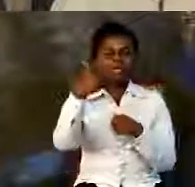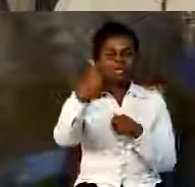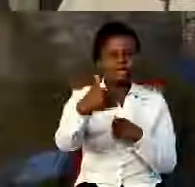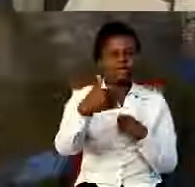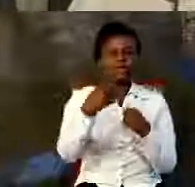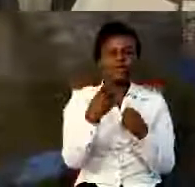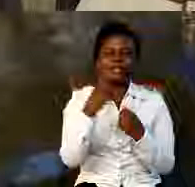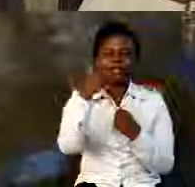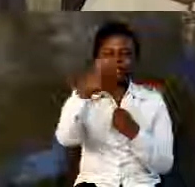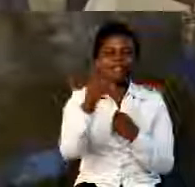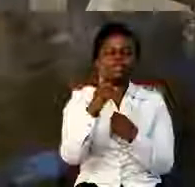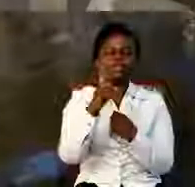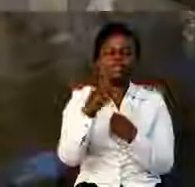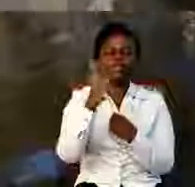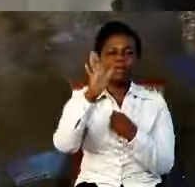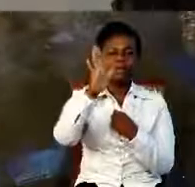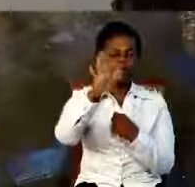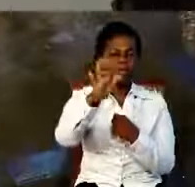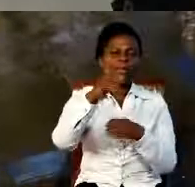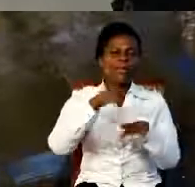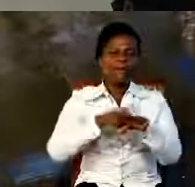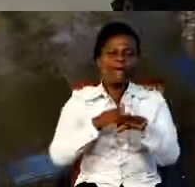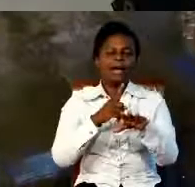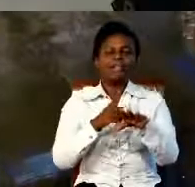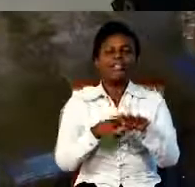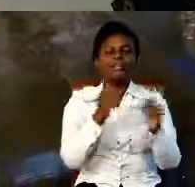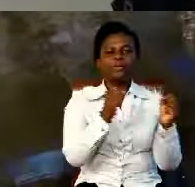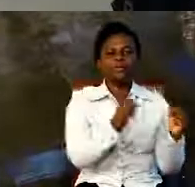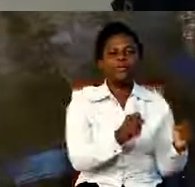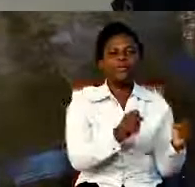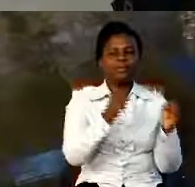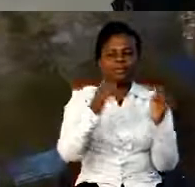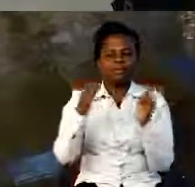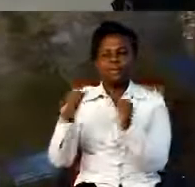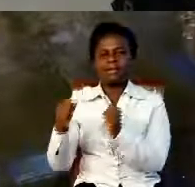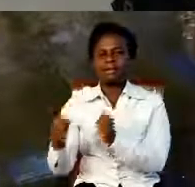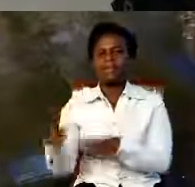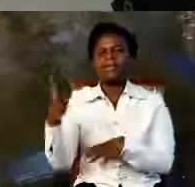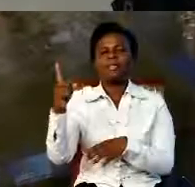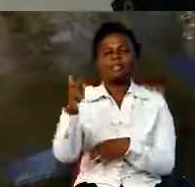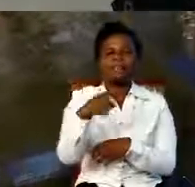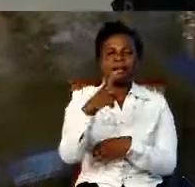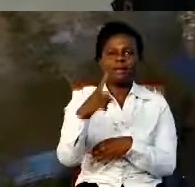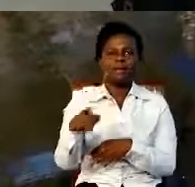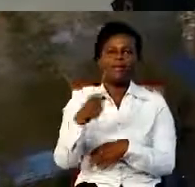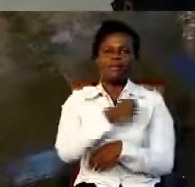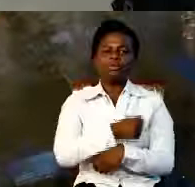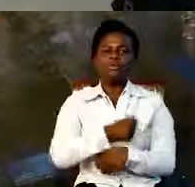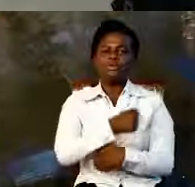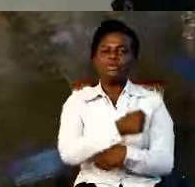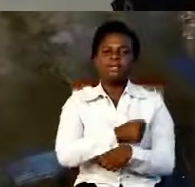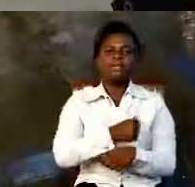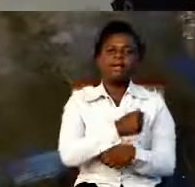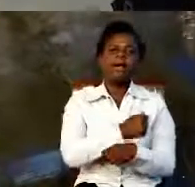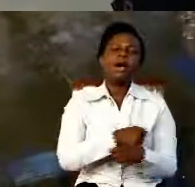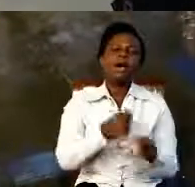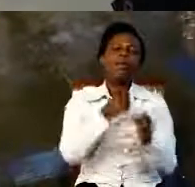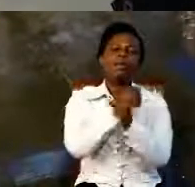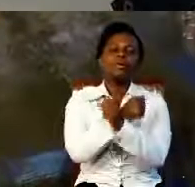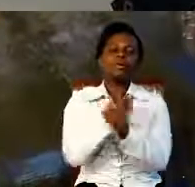sio yako, wakati tunapo tena dhambi